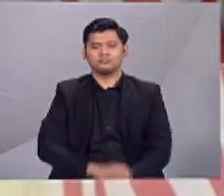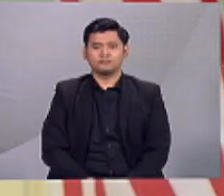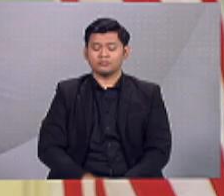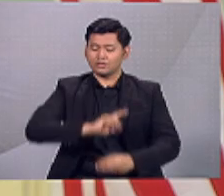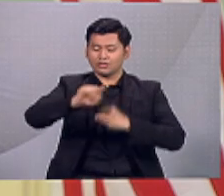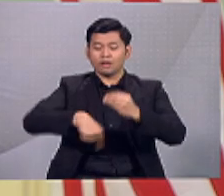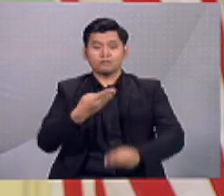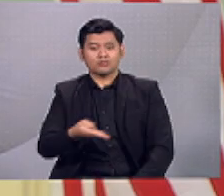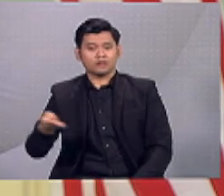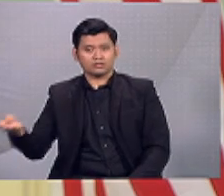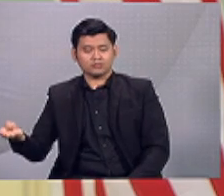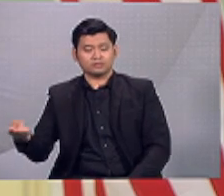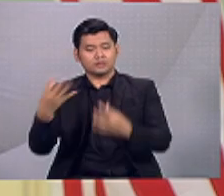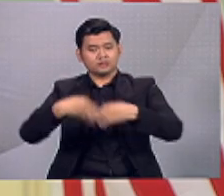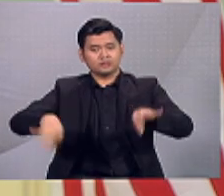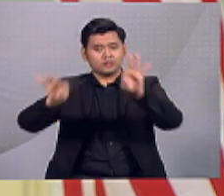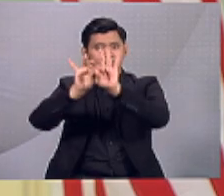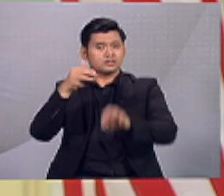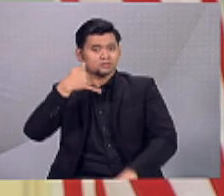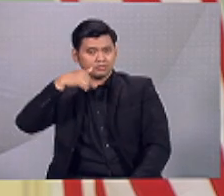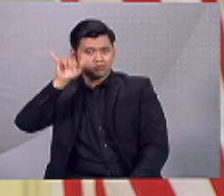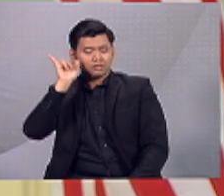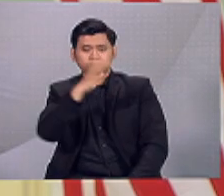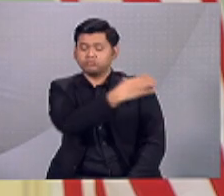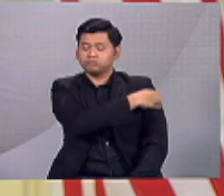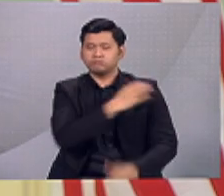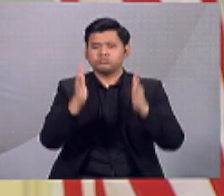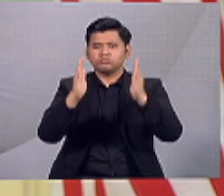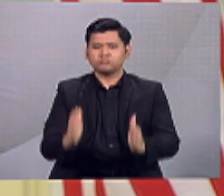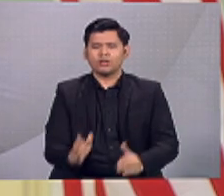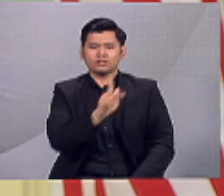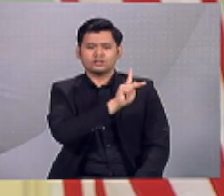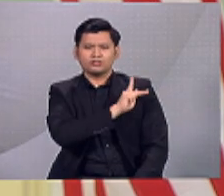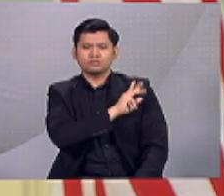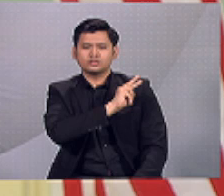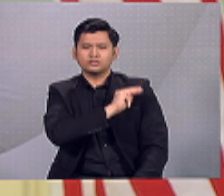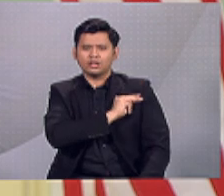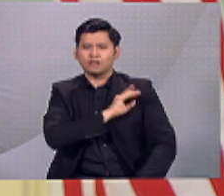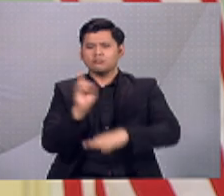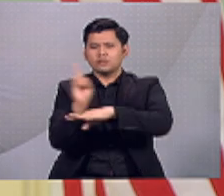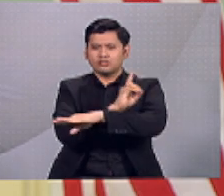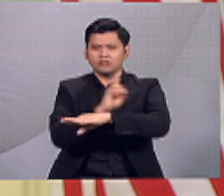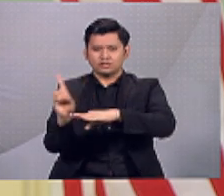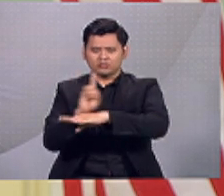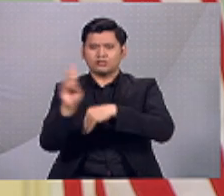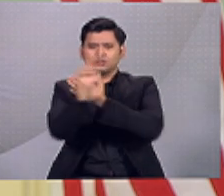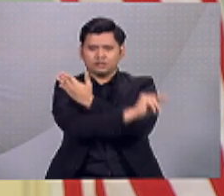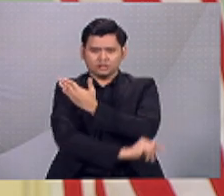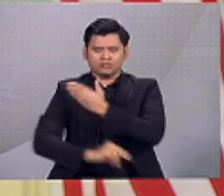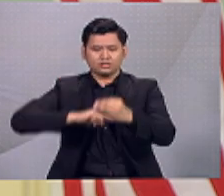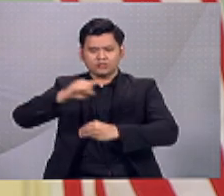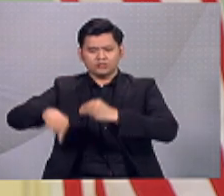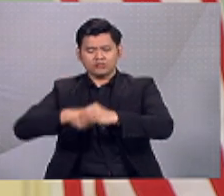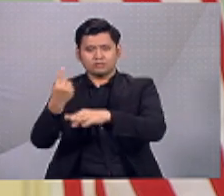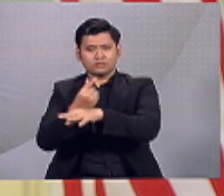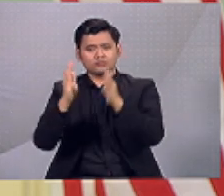asas, semalam penguatkuasa Kementerian Perdagangan Dalam Negeri dan Hal Ehwal Pengguna